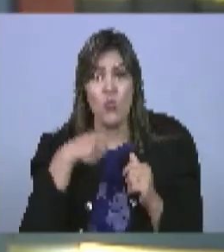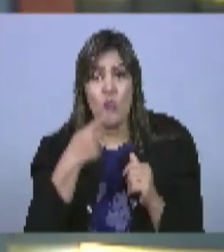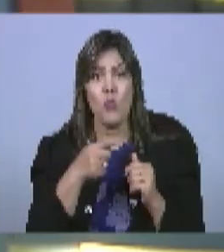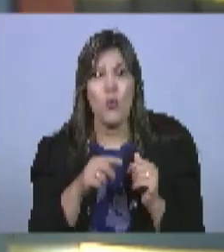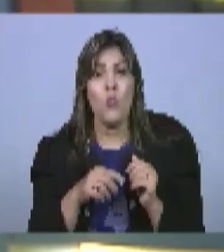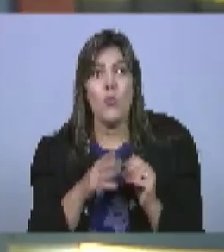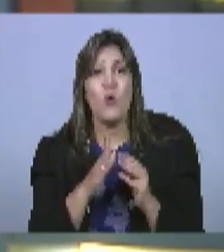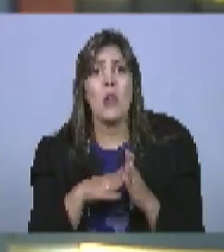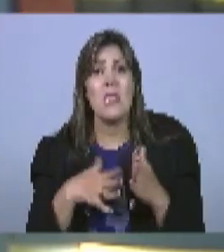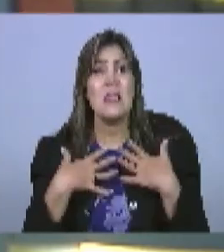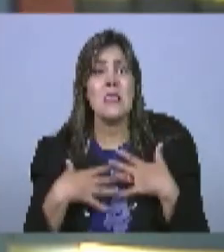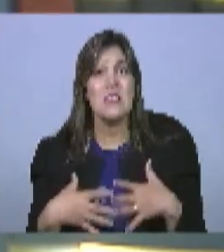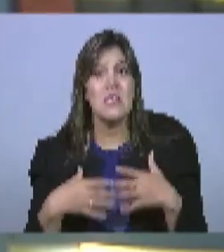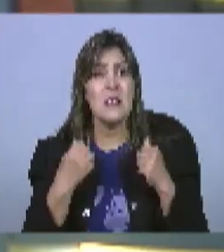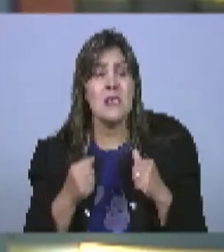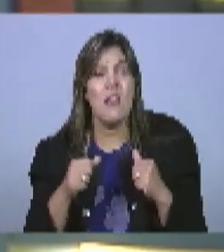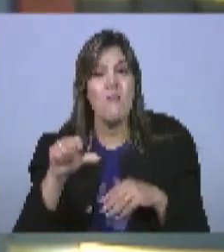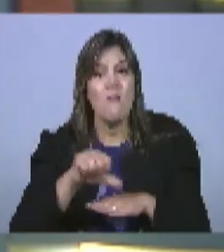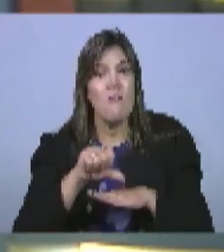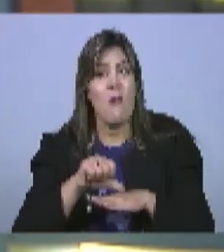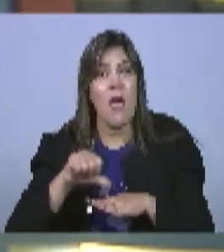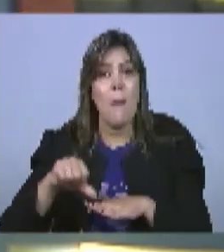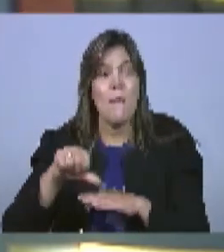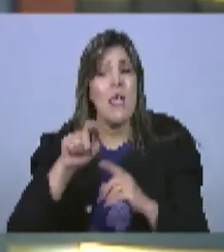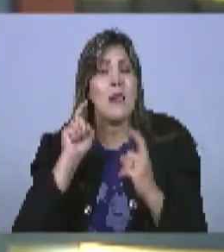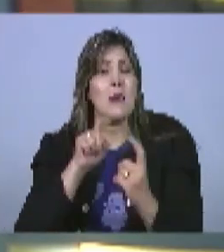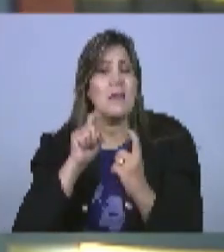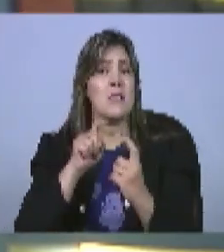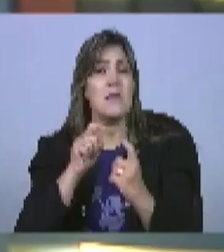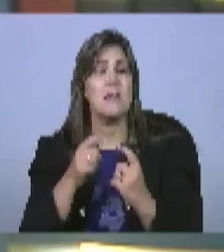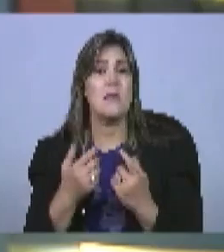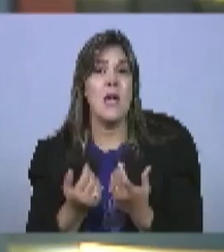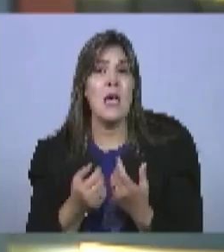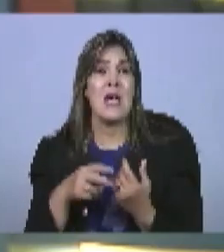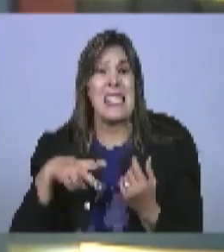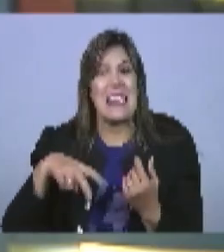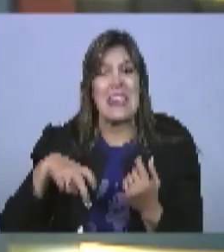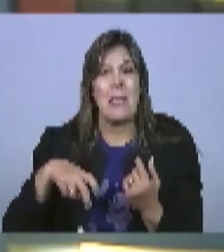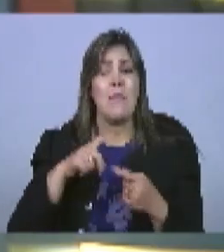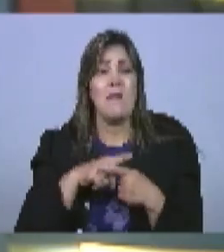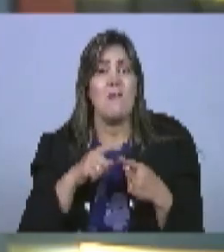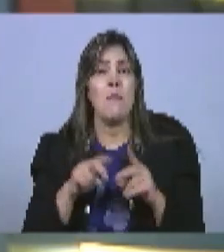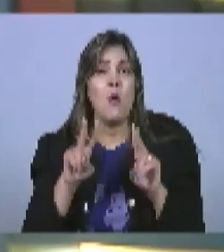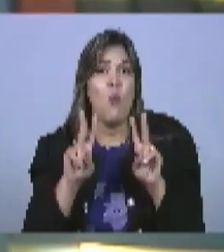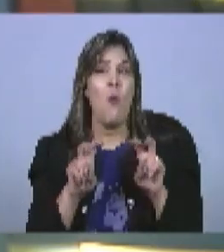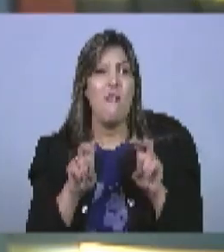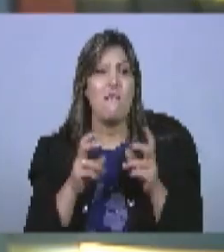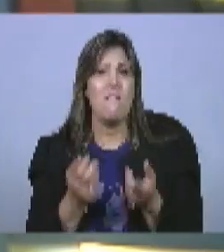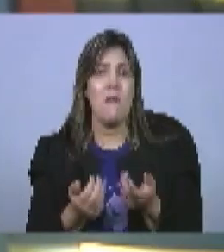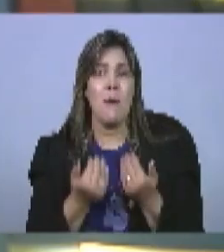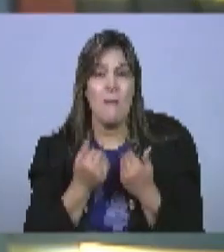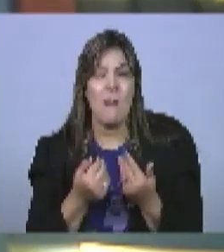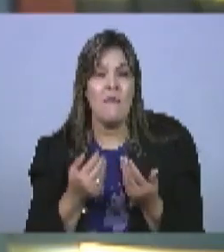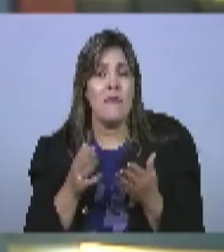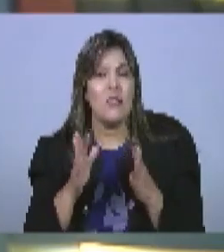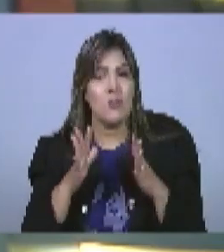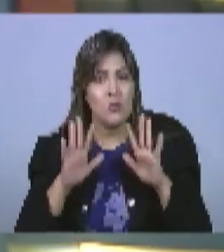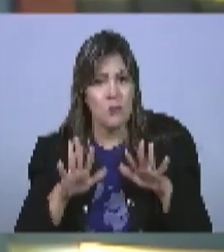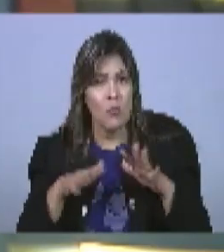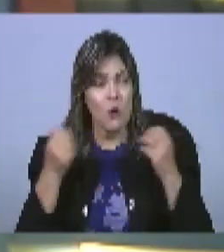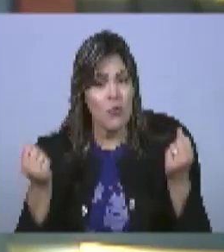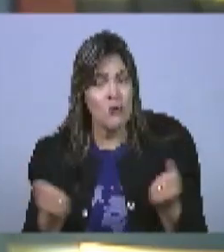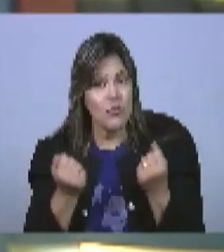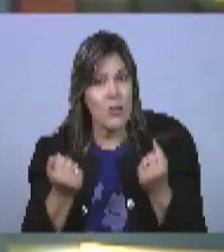المرافق الصحيه في اماكن النزاع او القتال 80% منها وقف اما لان ما فيش تجهيزات او ما